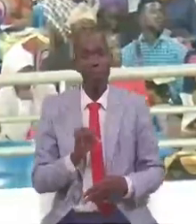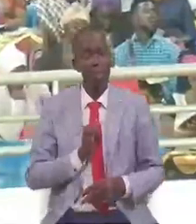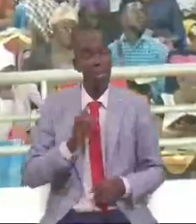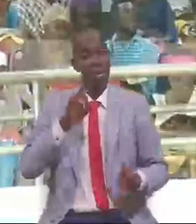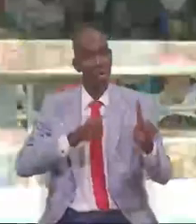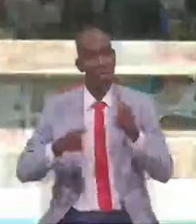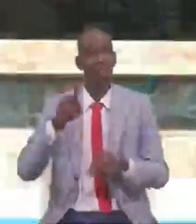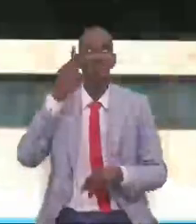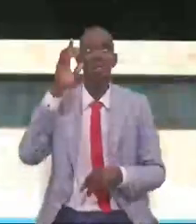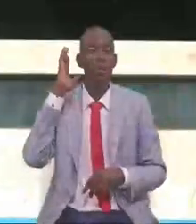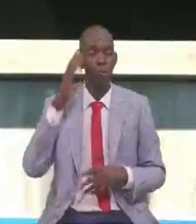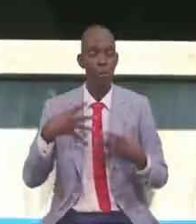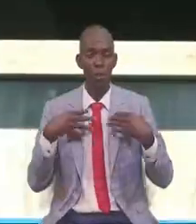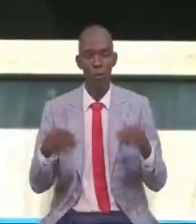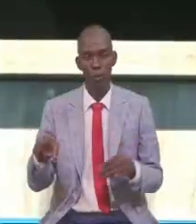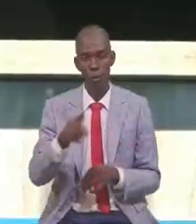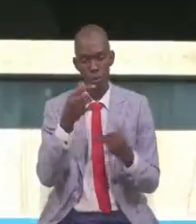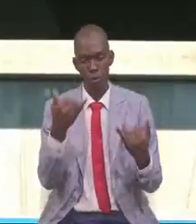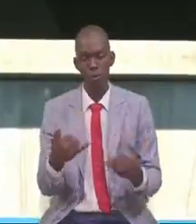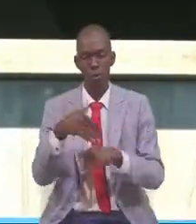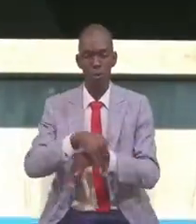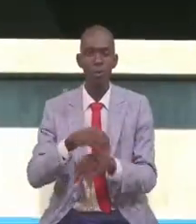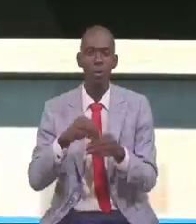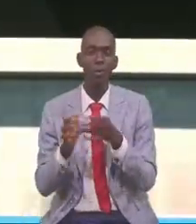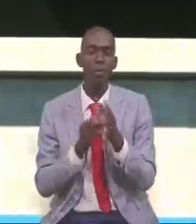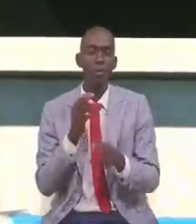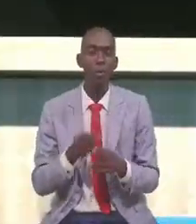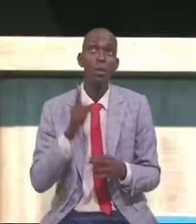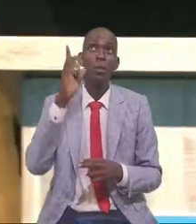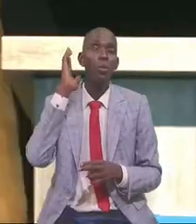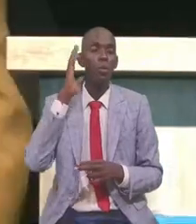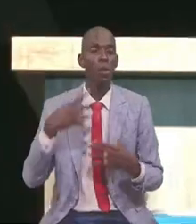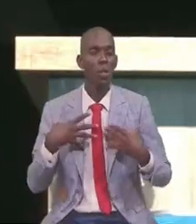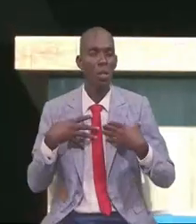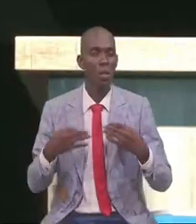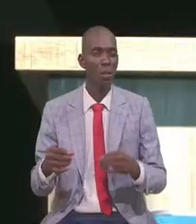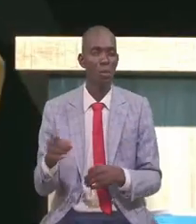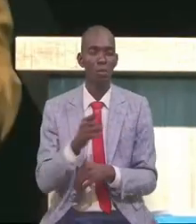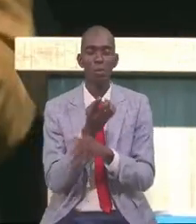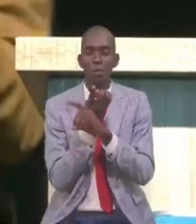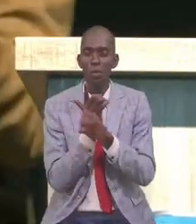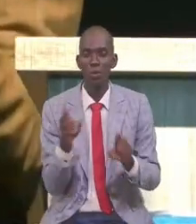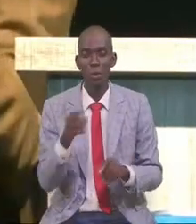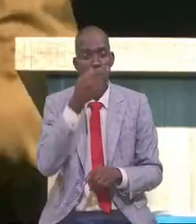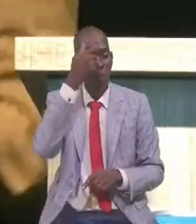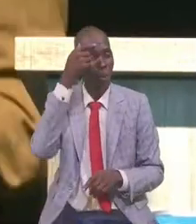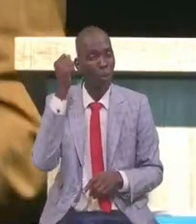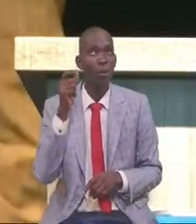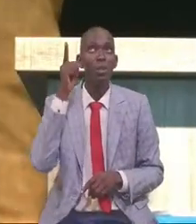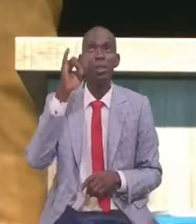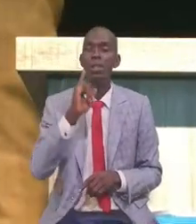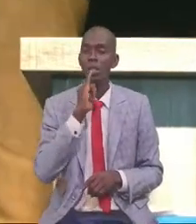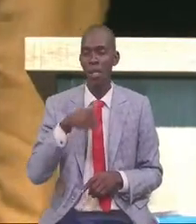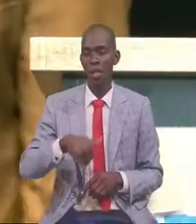va te guérir ce soir. Il va te guérir, il va te délivrer parce qu'il est toujours le même